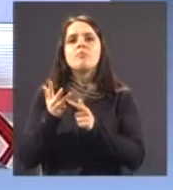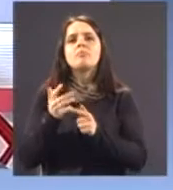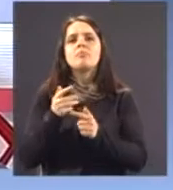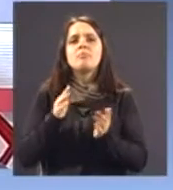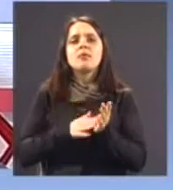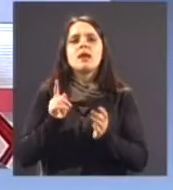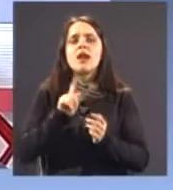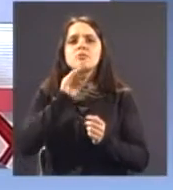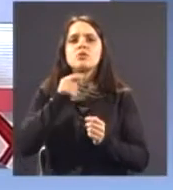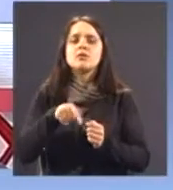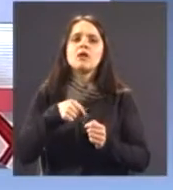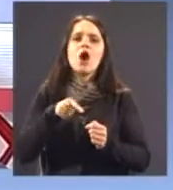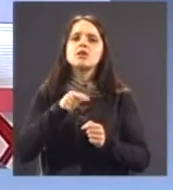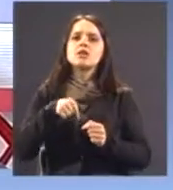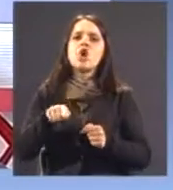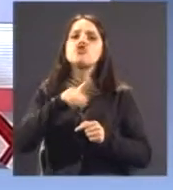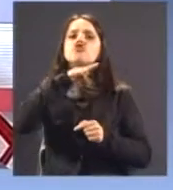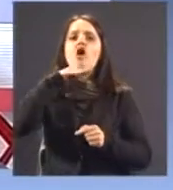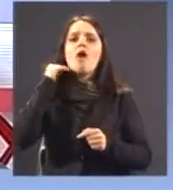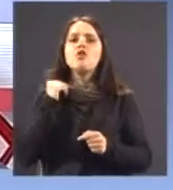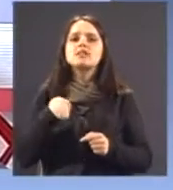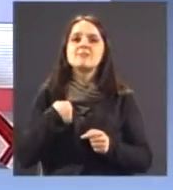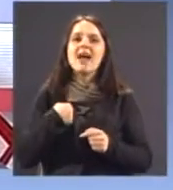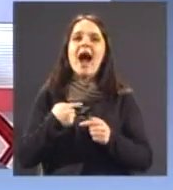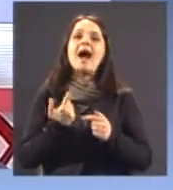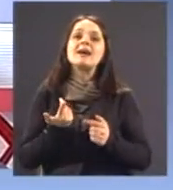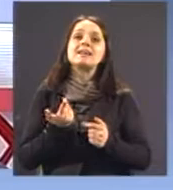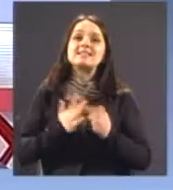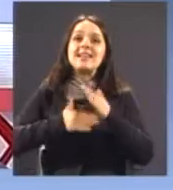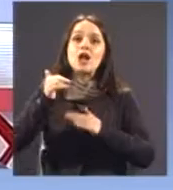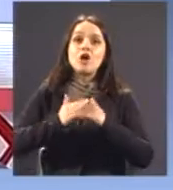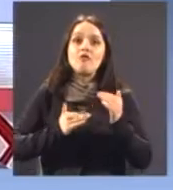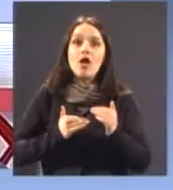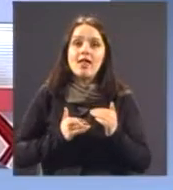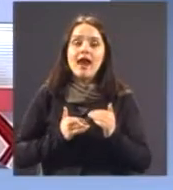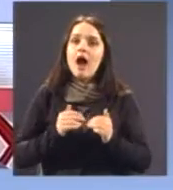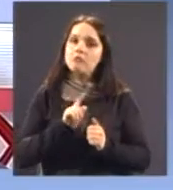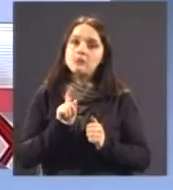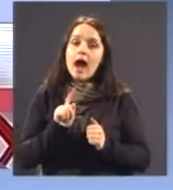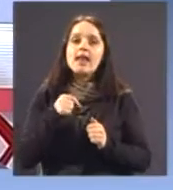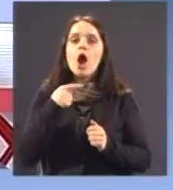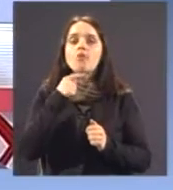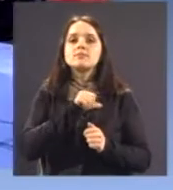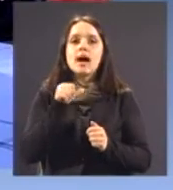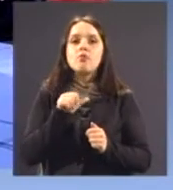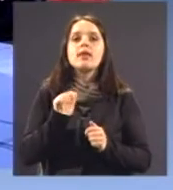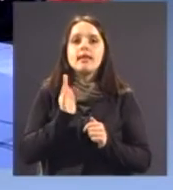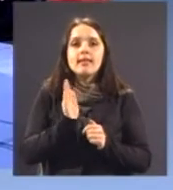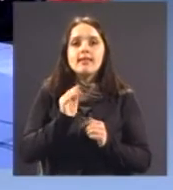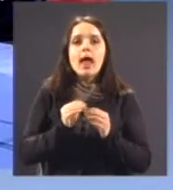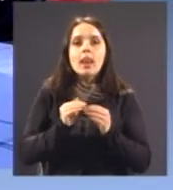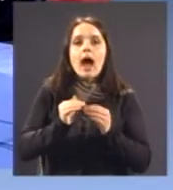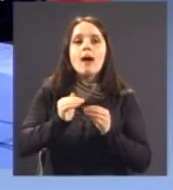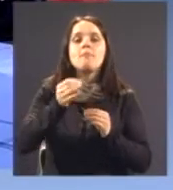tome da je to dovoljno i da sam ja zadovoljna. Ja govorim da se miče na bolje. To je jedna stvar. Druga stvar,